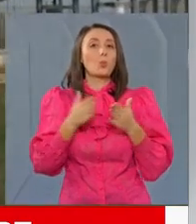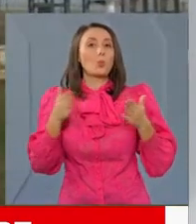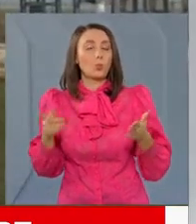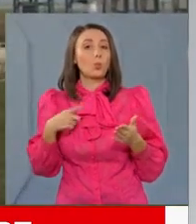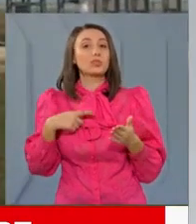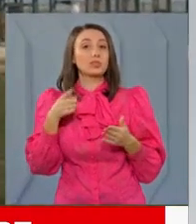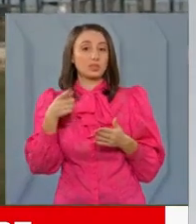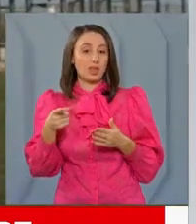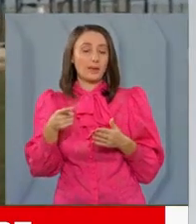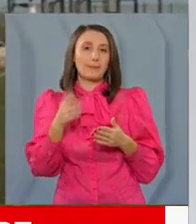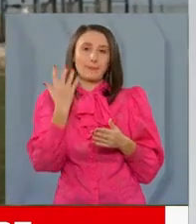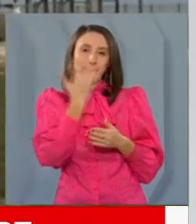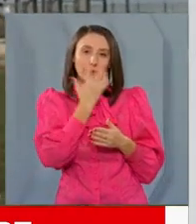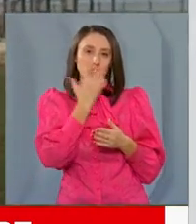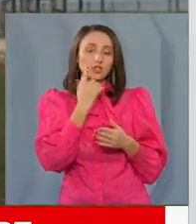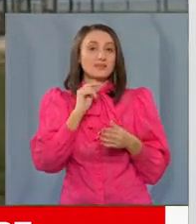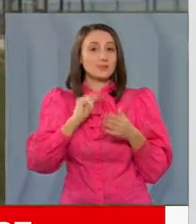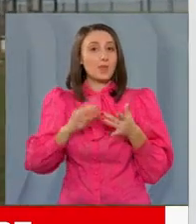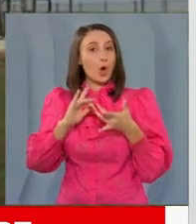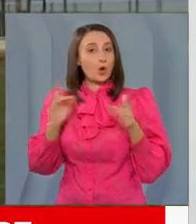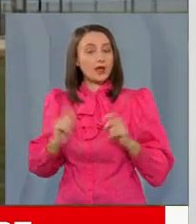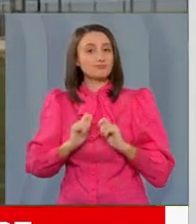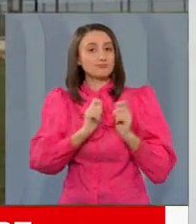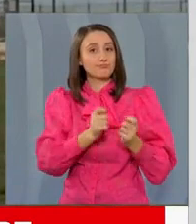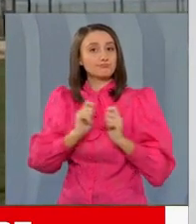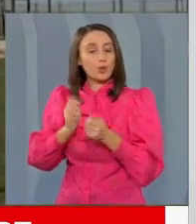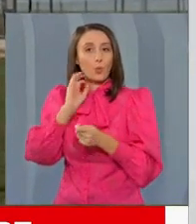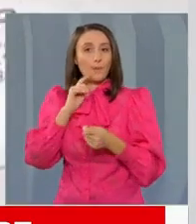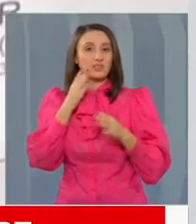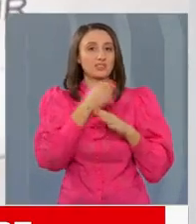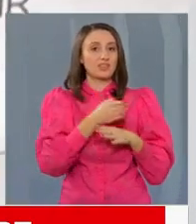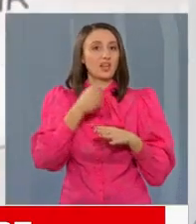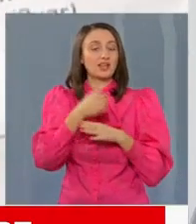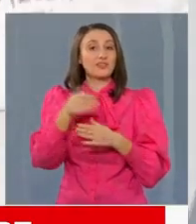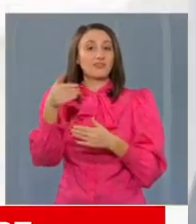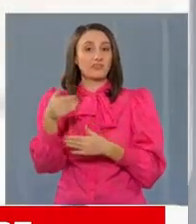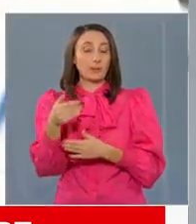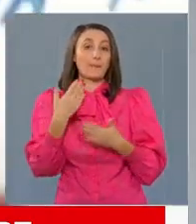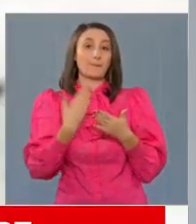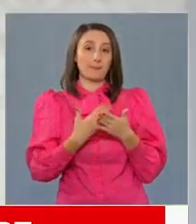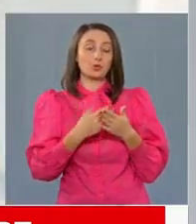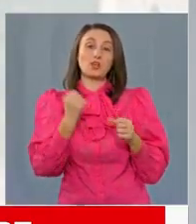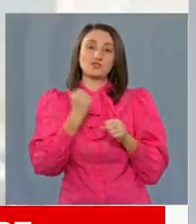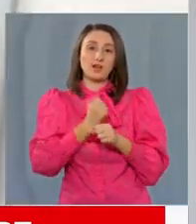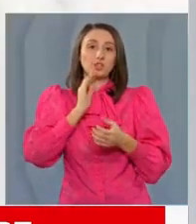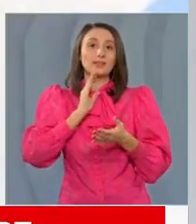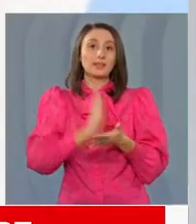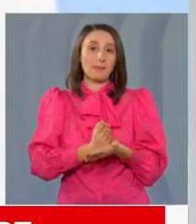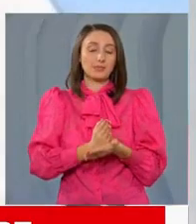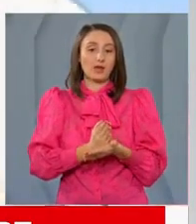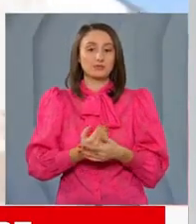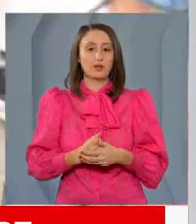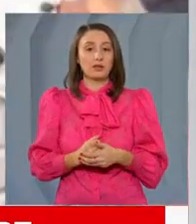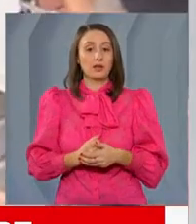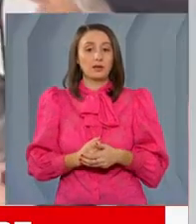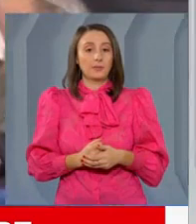petiții care se semnează online, iar mai apoi sunt înaintate de către oamenii direct la furnizoriu pentru a-și face dreptate. Ce este